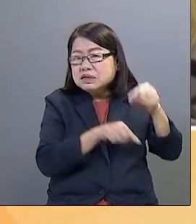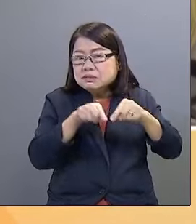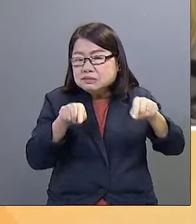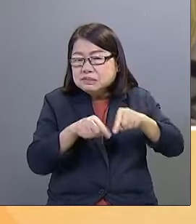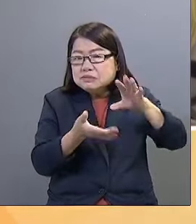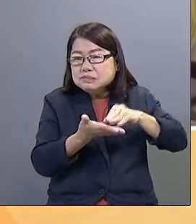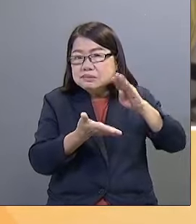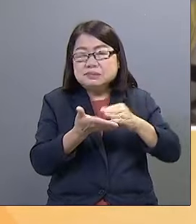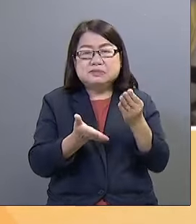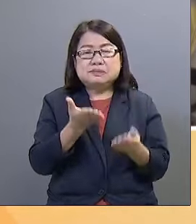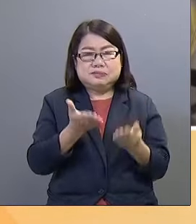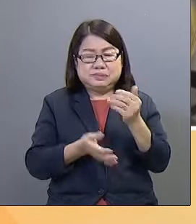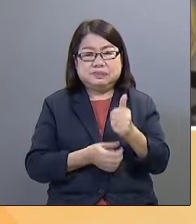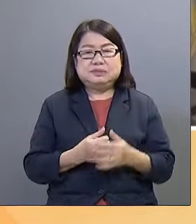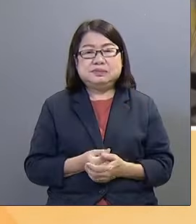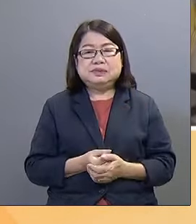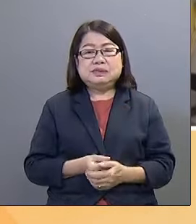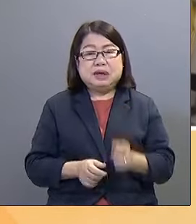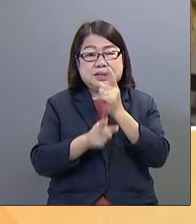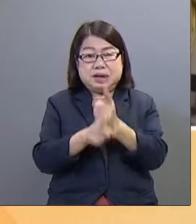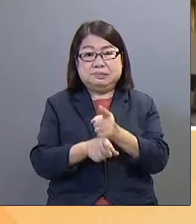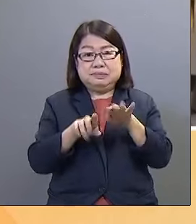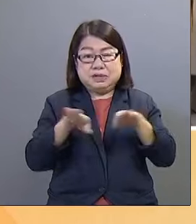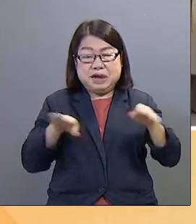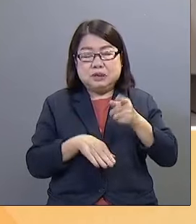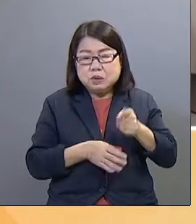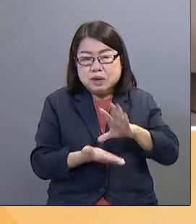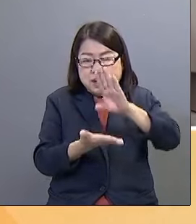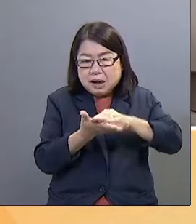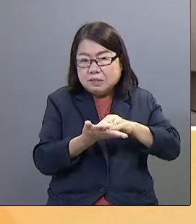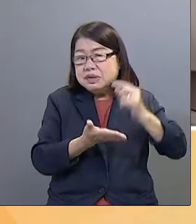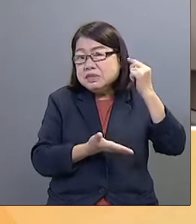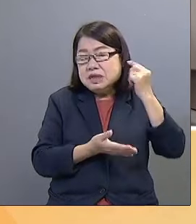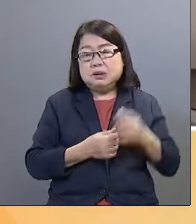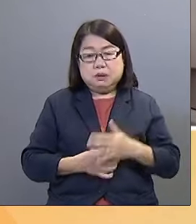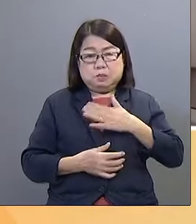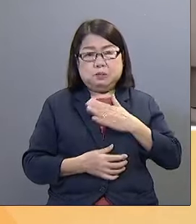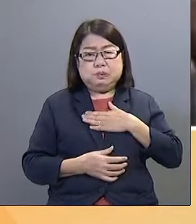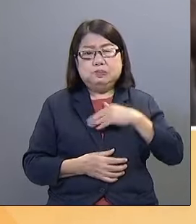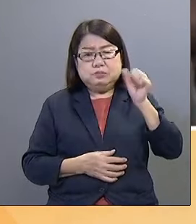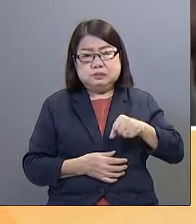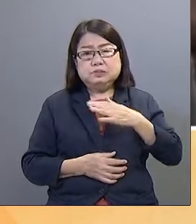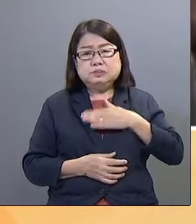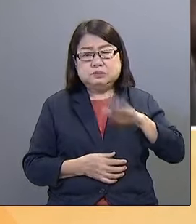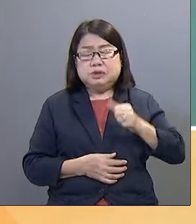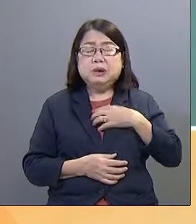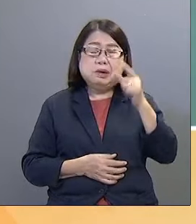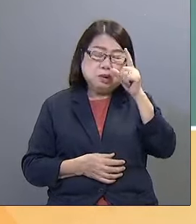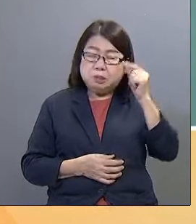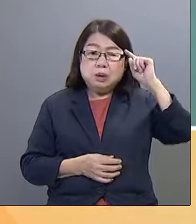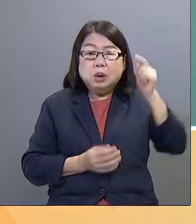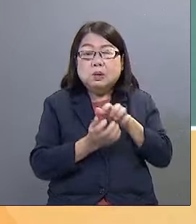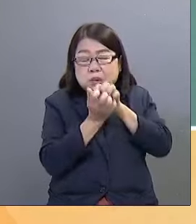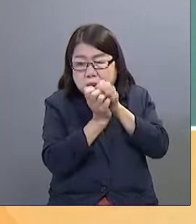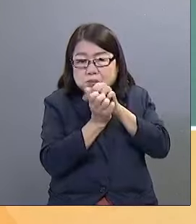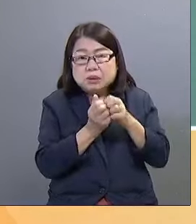อจะเปนอยนั้นถ้าให้ได้มรสงคืจๆผมองมคนนอนกัดฟันไมมทางรู้ตัวเลยนะตื่นมาณก